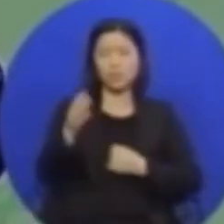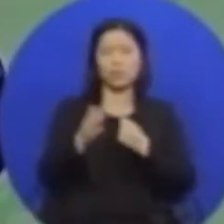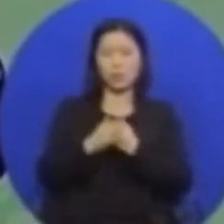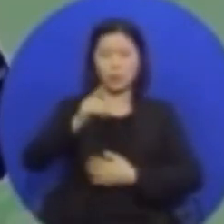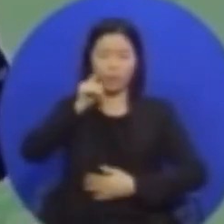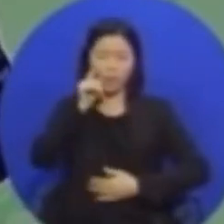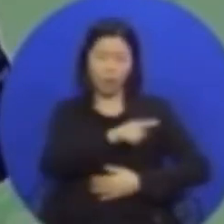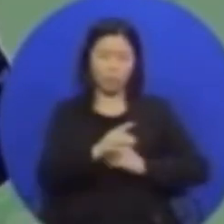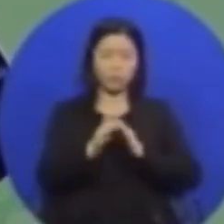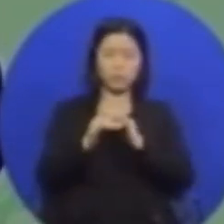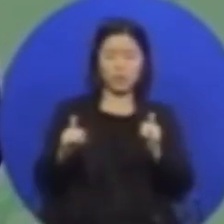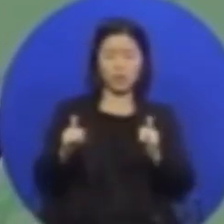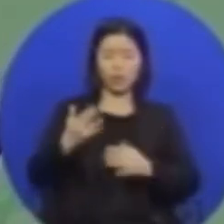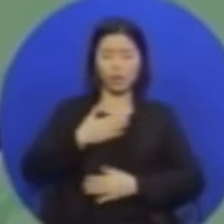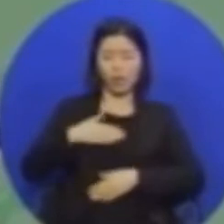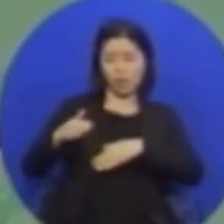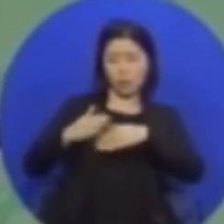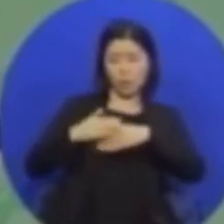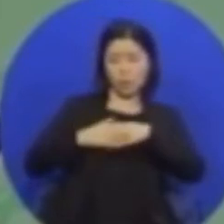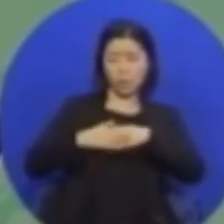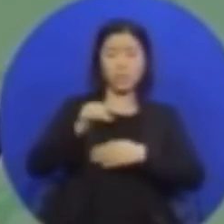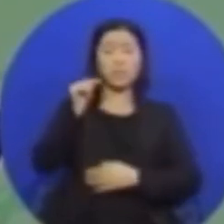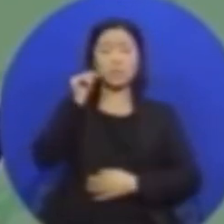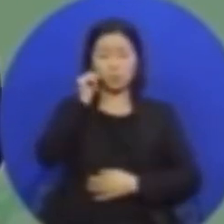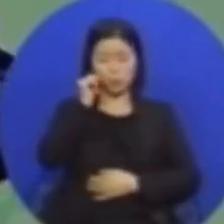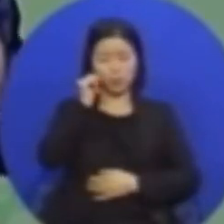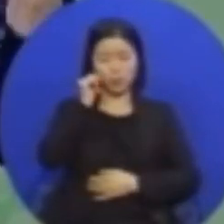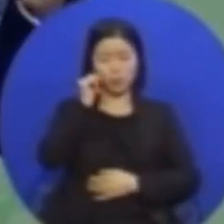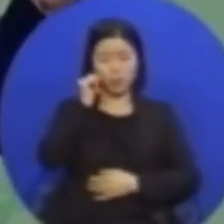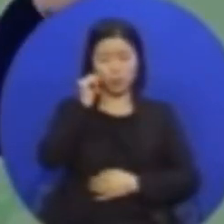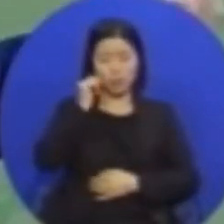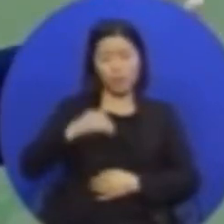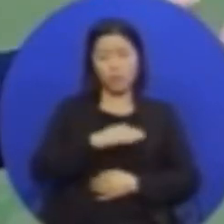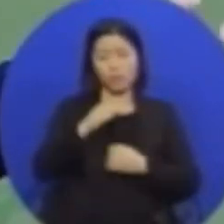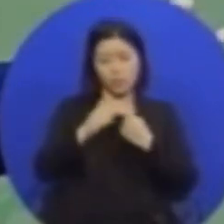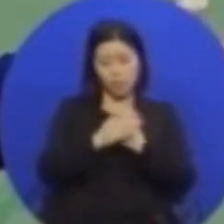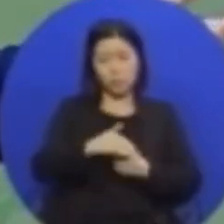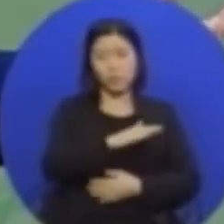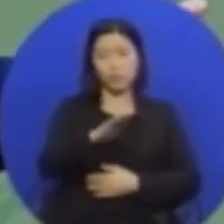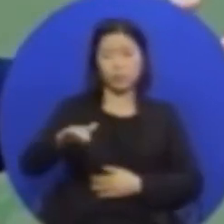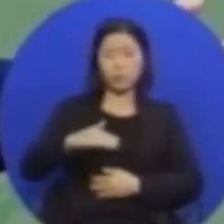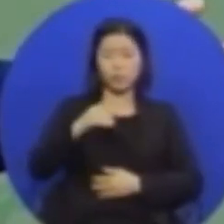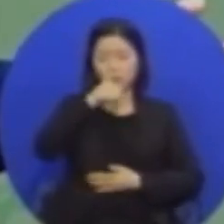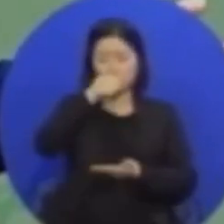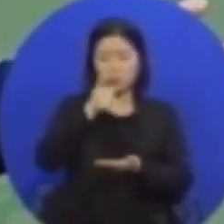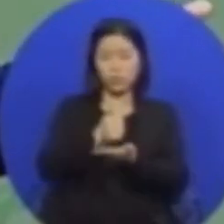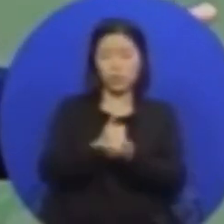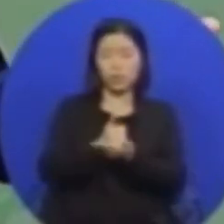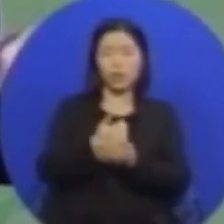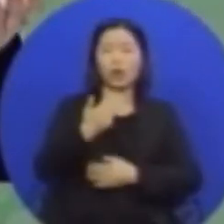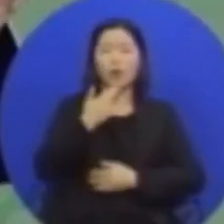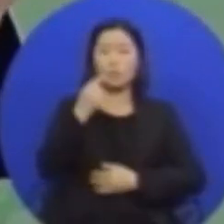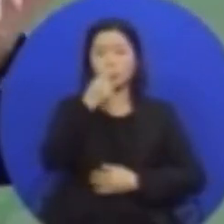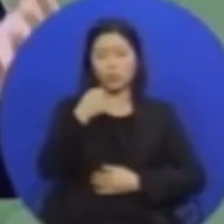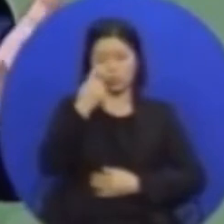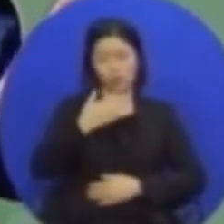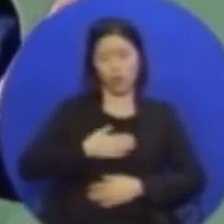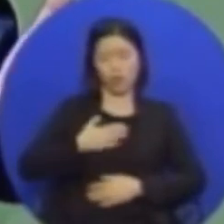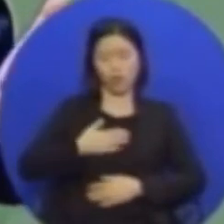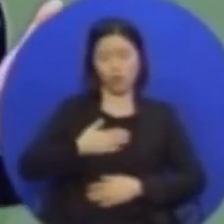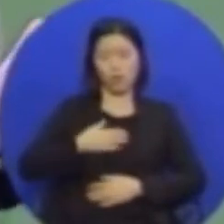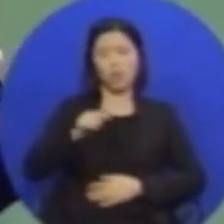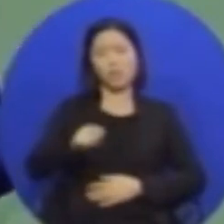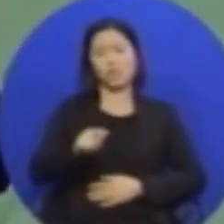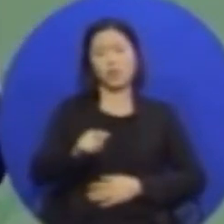나를 만지지도 못한다는 거 그래서 우리가 죄를 짓지 않는 줄 안다는 거에요 이것이 예수를 믿는